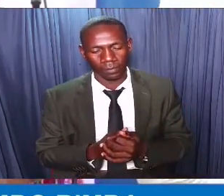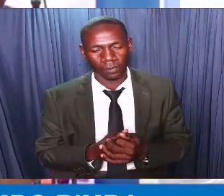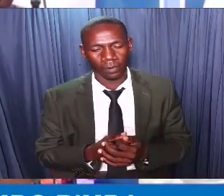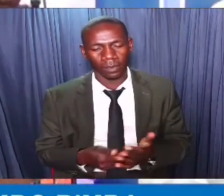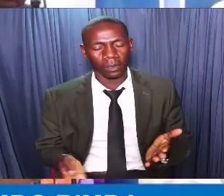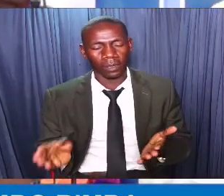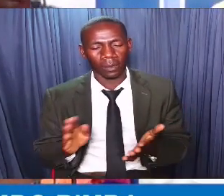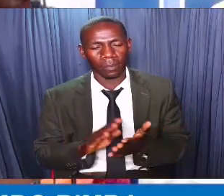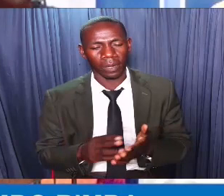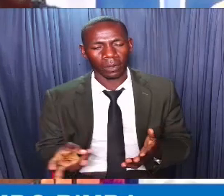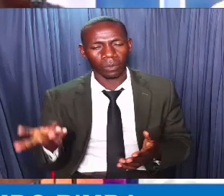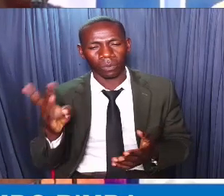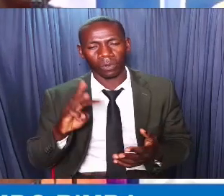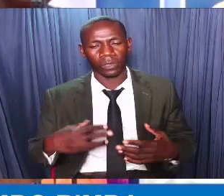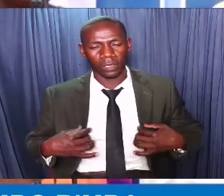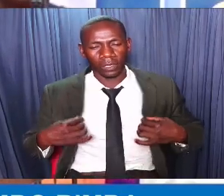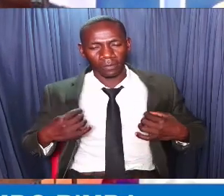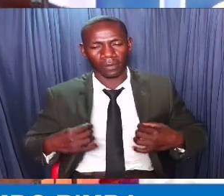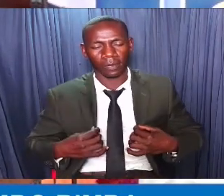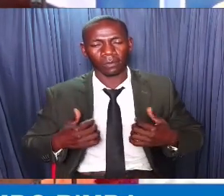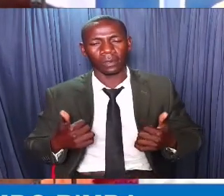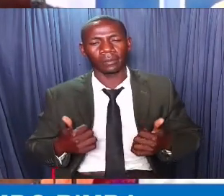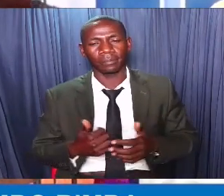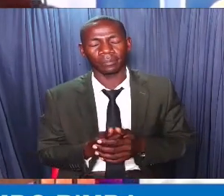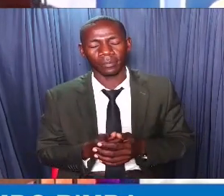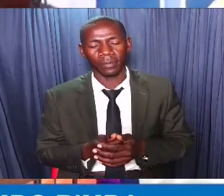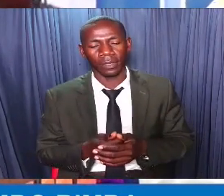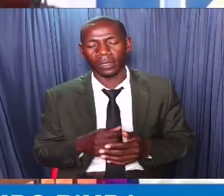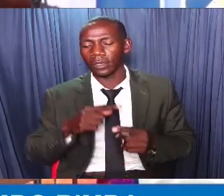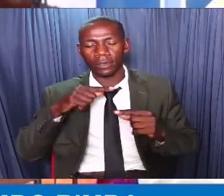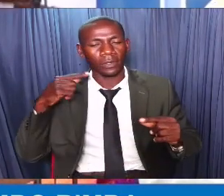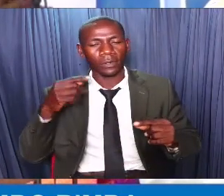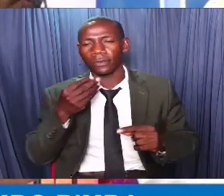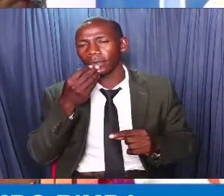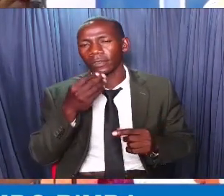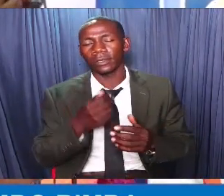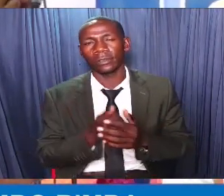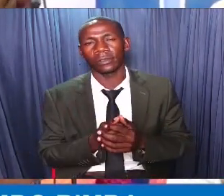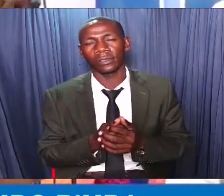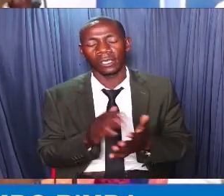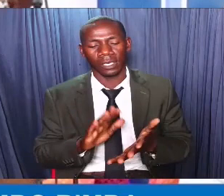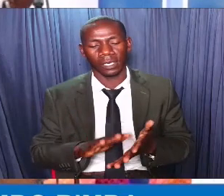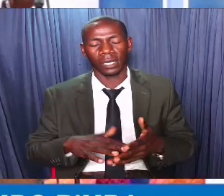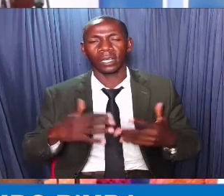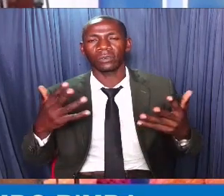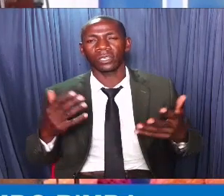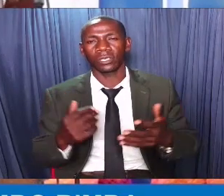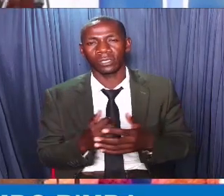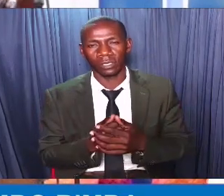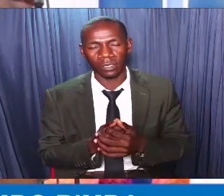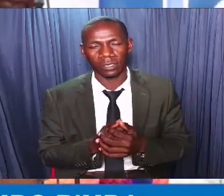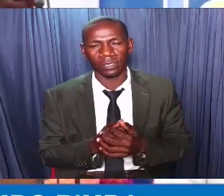Aliporudi alivikwa. When he returned he was given a new garment. Tena alichinjiwa. And he was slaughtered for. Haleluya.